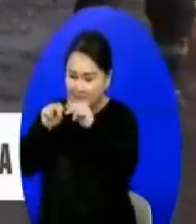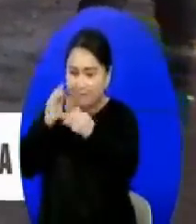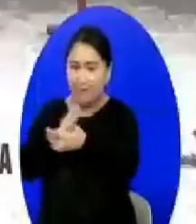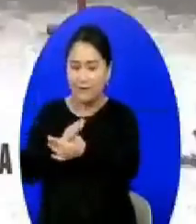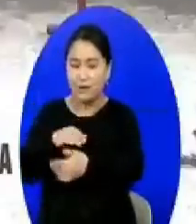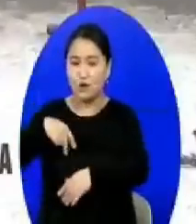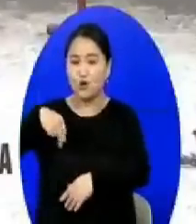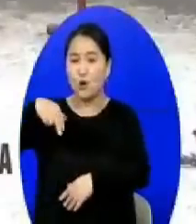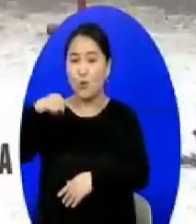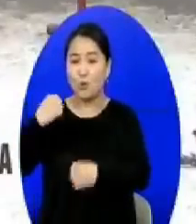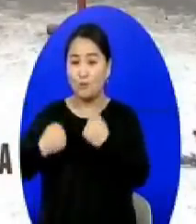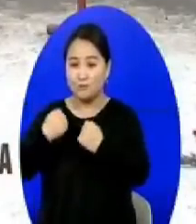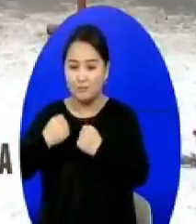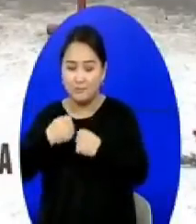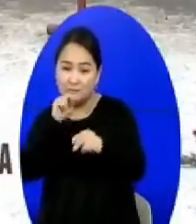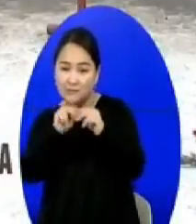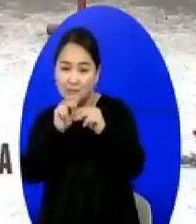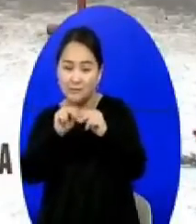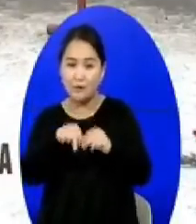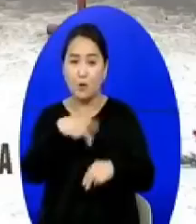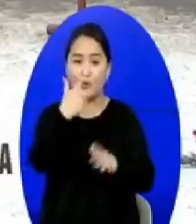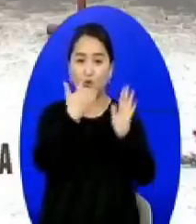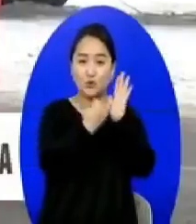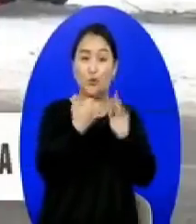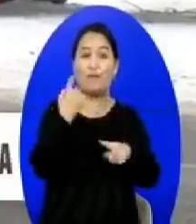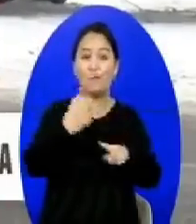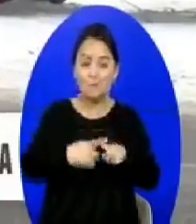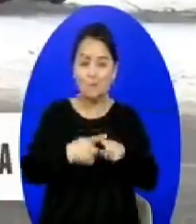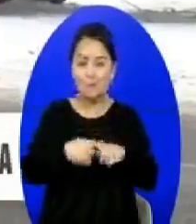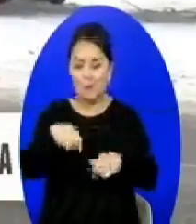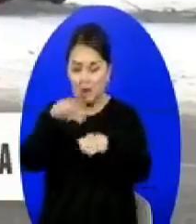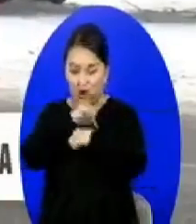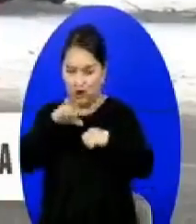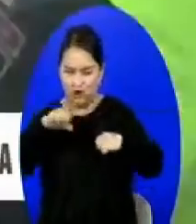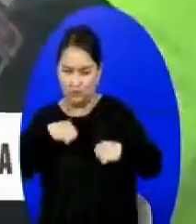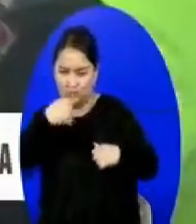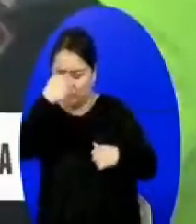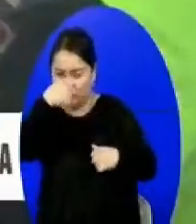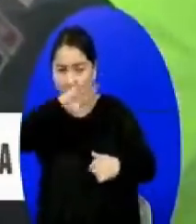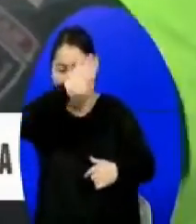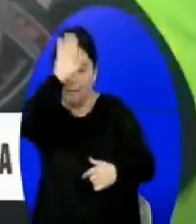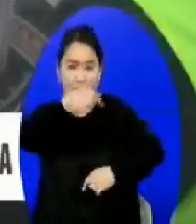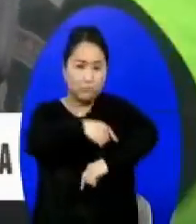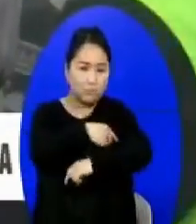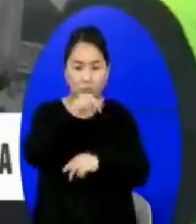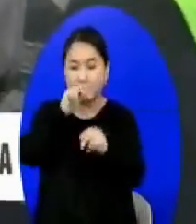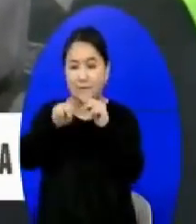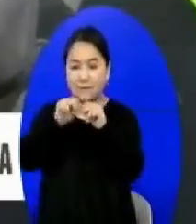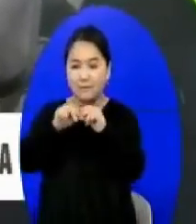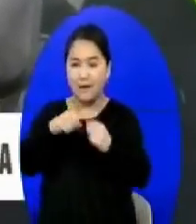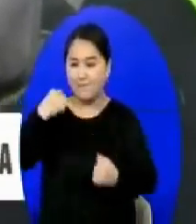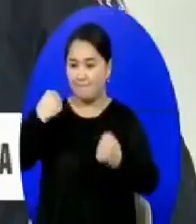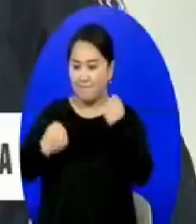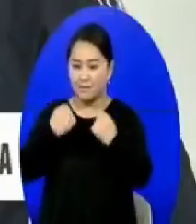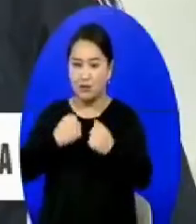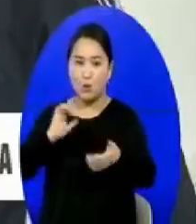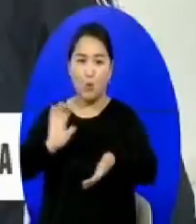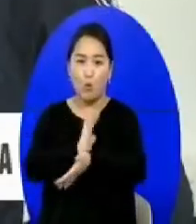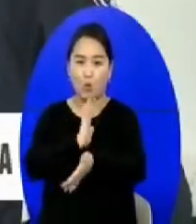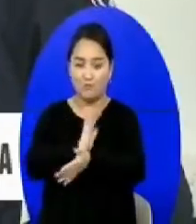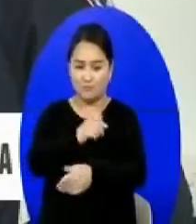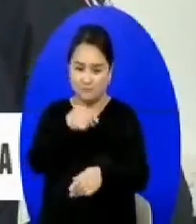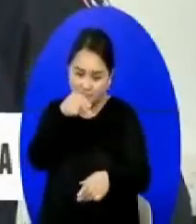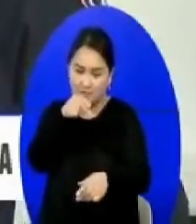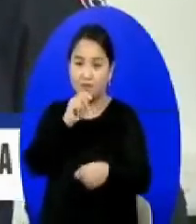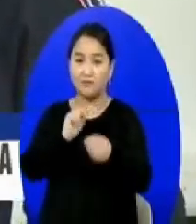шинээр байгуулж ажиллахаар болжээ. Товчуудаар нэвтэрч байгаа иргэн бүрийн биеийн халууныг үзэн мөн автомашины хурдыг хэмжнэ. Орон нутгийн